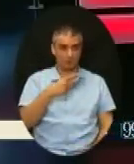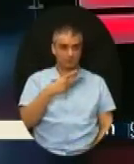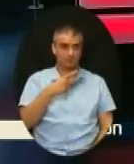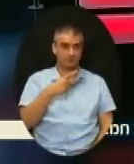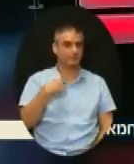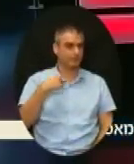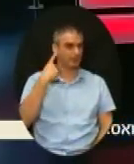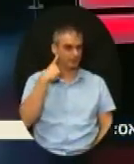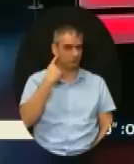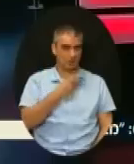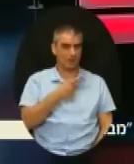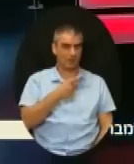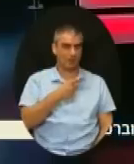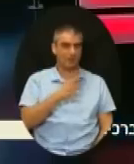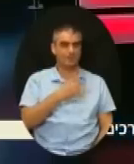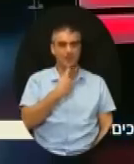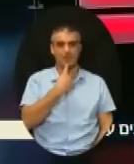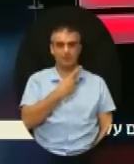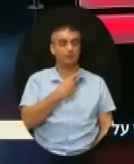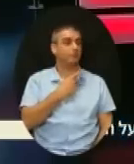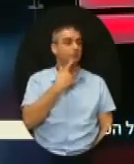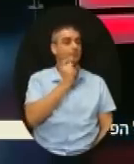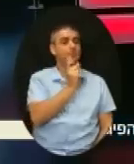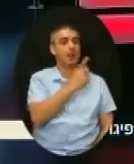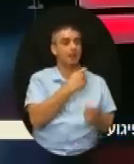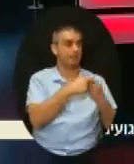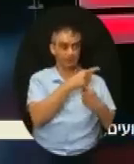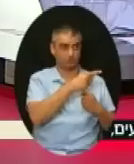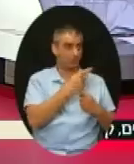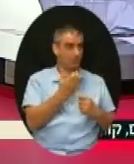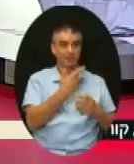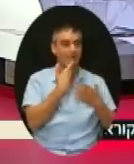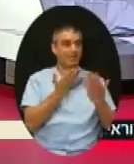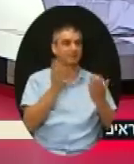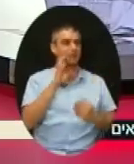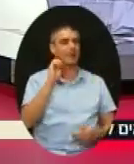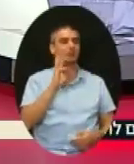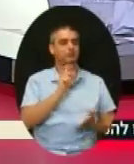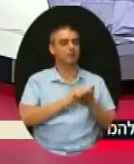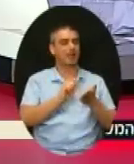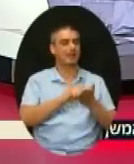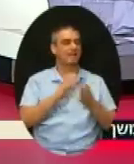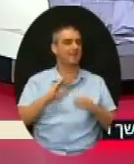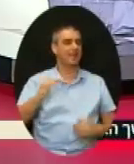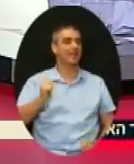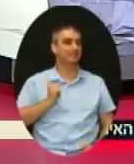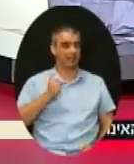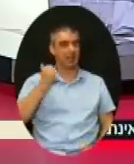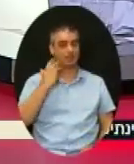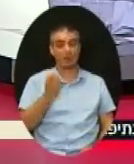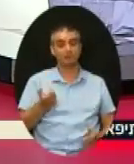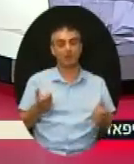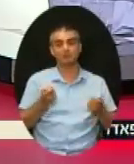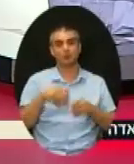נכון. אז נשמע את קודם כל את הדברים. אז מילה לגבי זה, זה חשיפה של מיכאל שמש, הכתב של גלי צהל, אתמול הקלטה